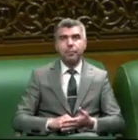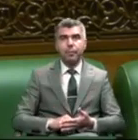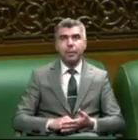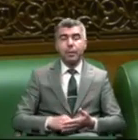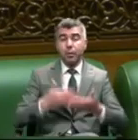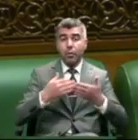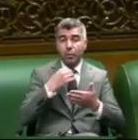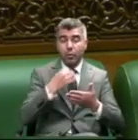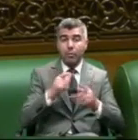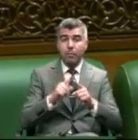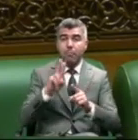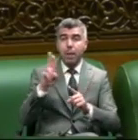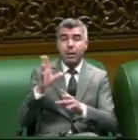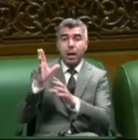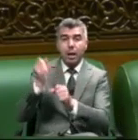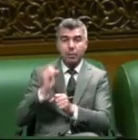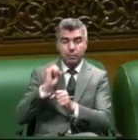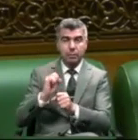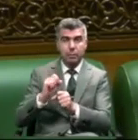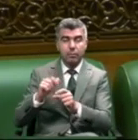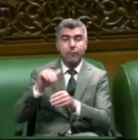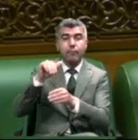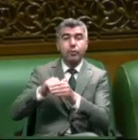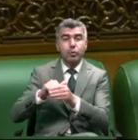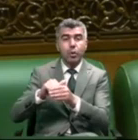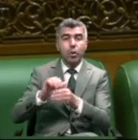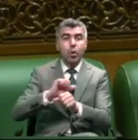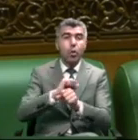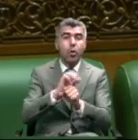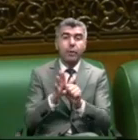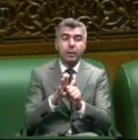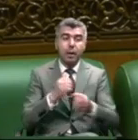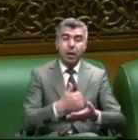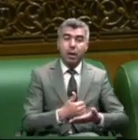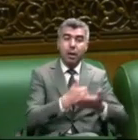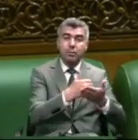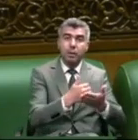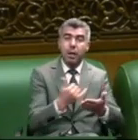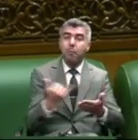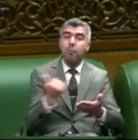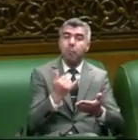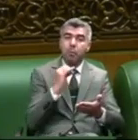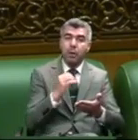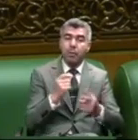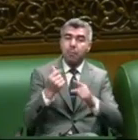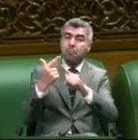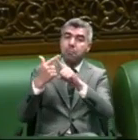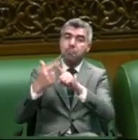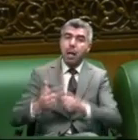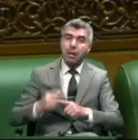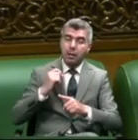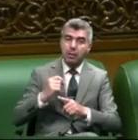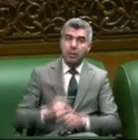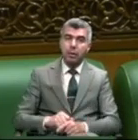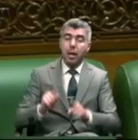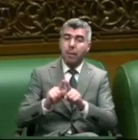ديال سيدنا نصره الله في هذاك الصندوق ديال الكوفيد في الحقيقه اعطى واحد الدفعه كبيره الماليه العموميه ولولا